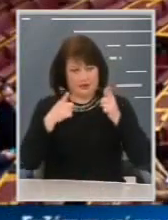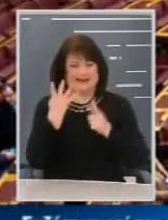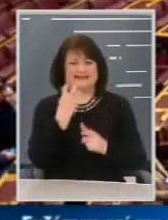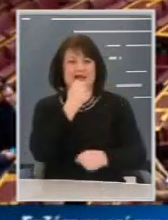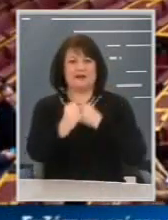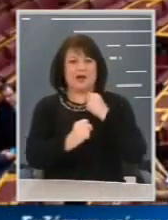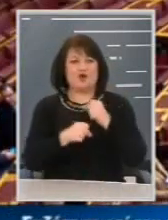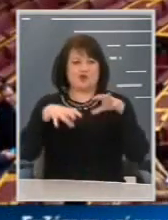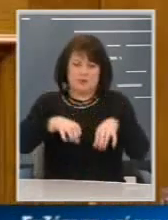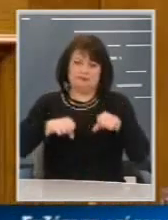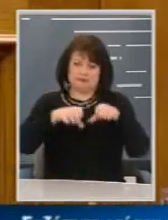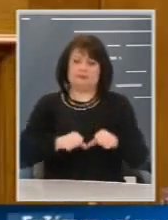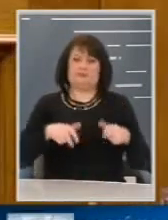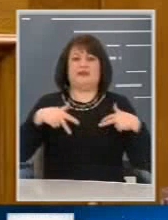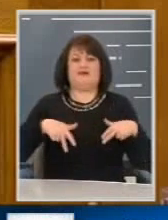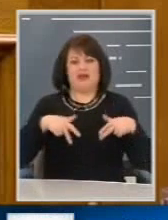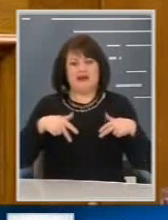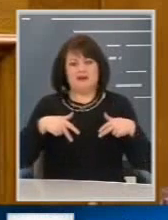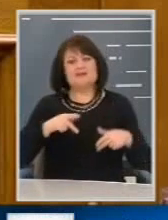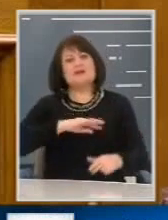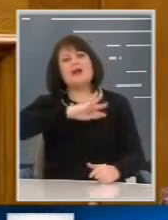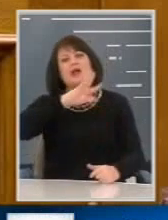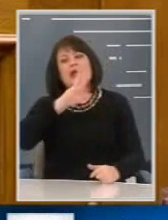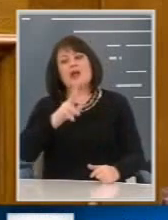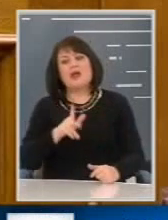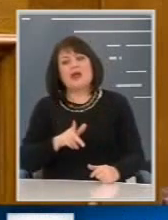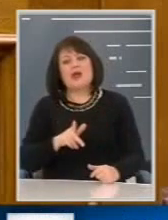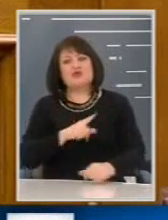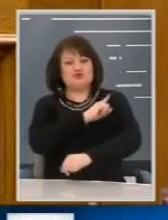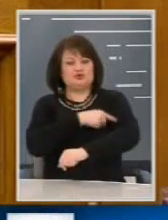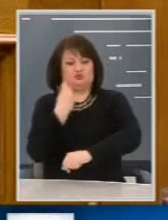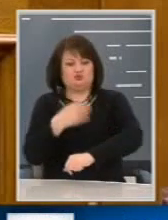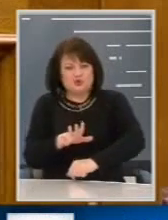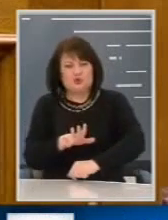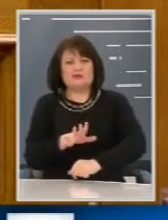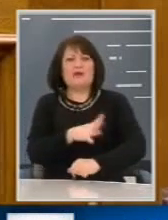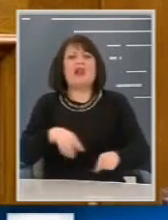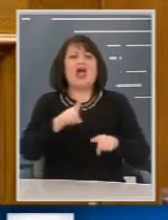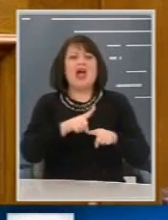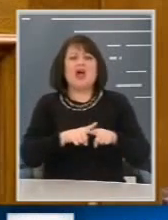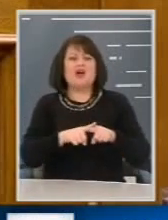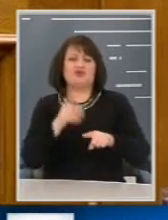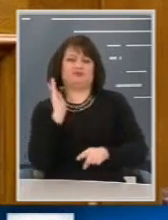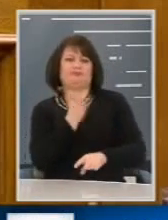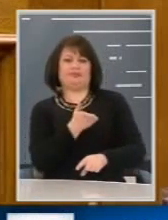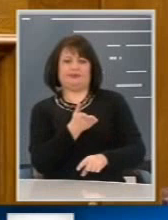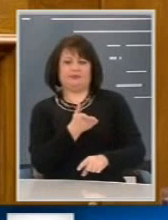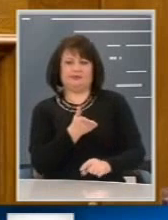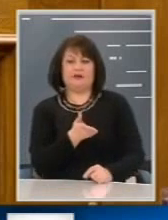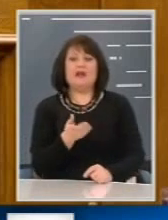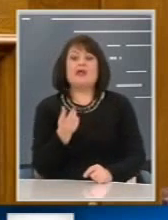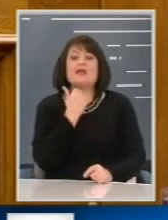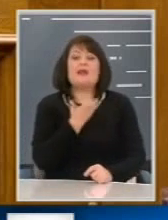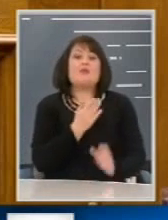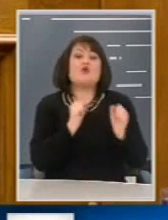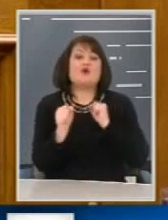40 χρόνια, έως ότου η λαϊκή αποδοκιμασία για την ανικανότητά τους να προβλέψουν και κυρίως να διαχειριστούν την